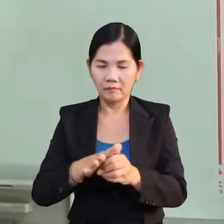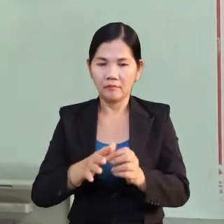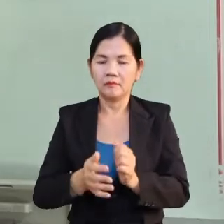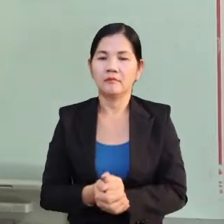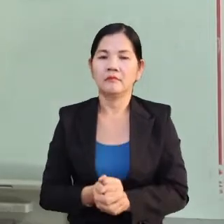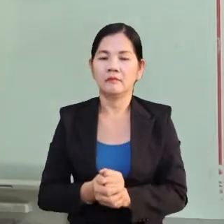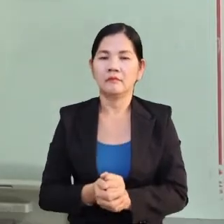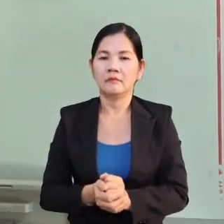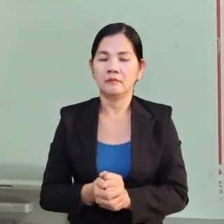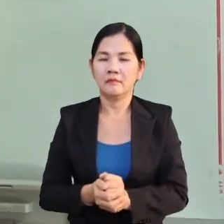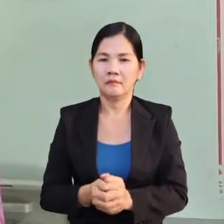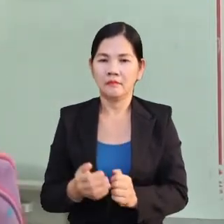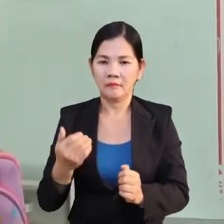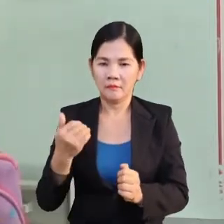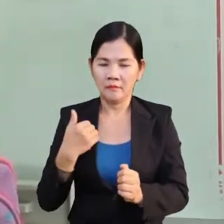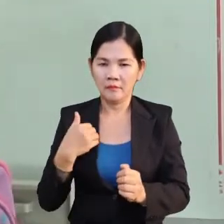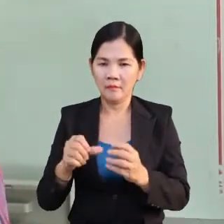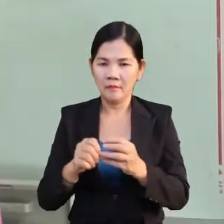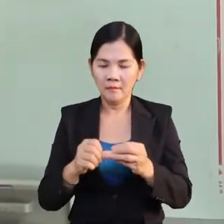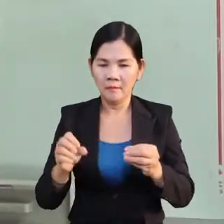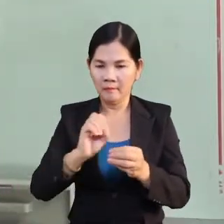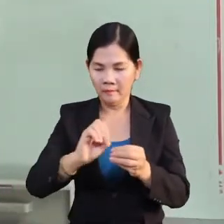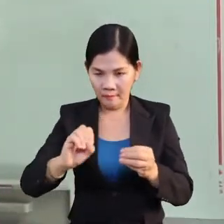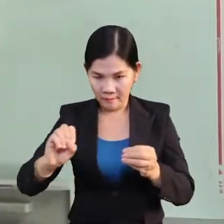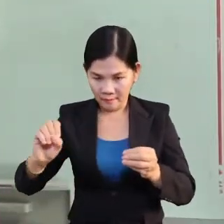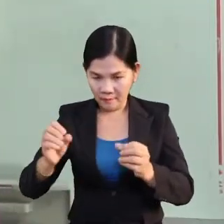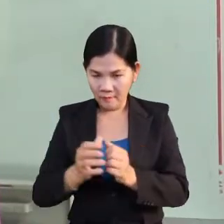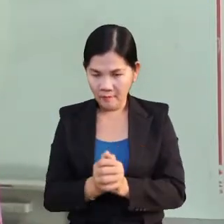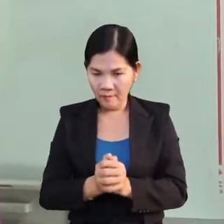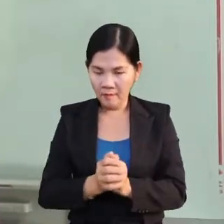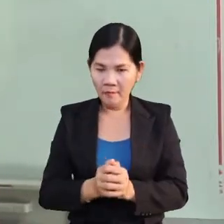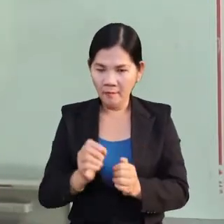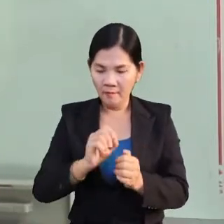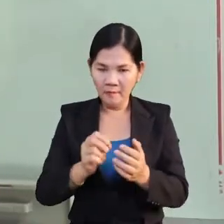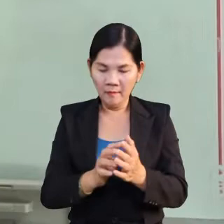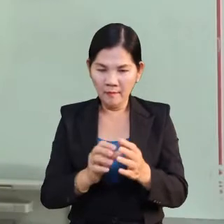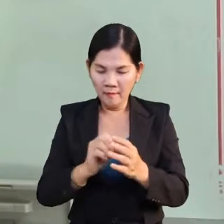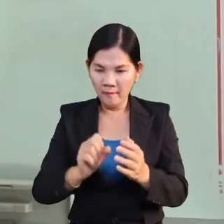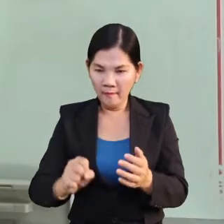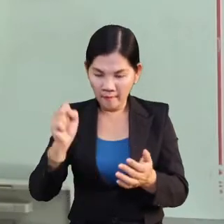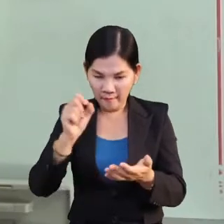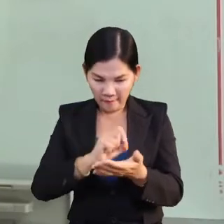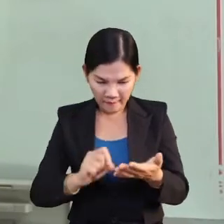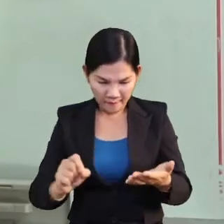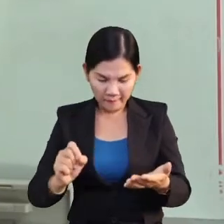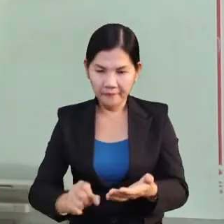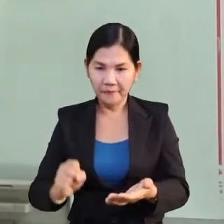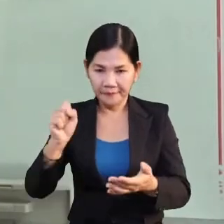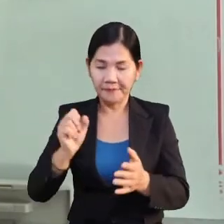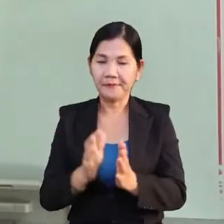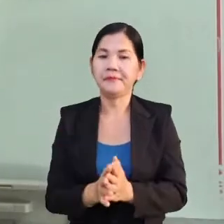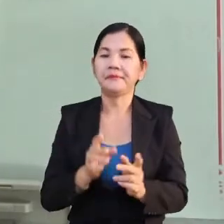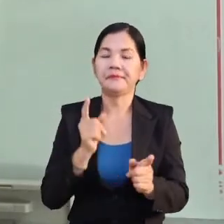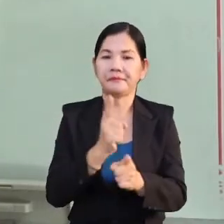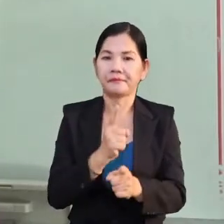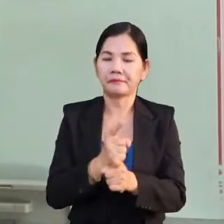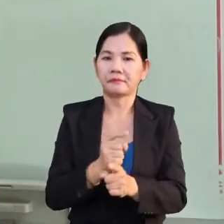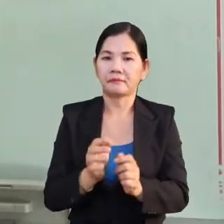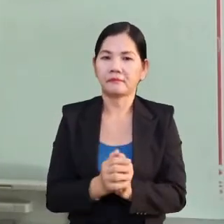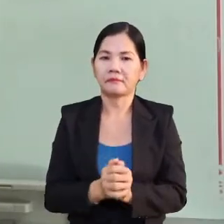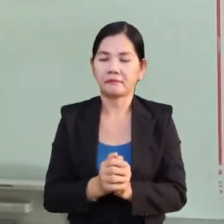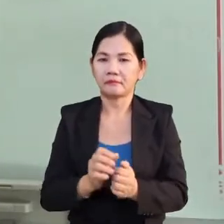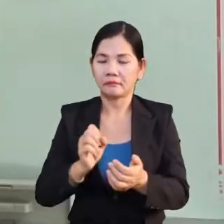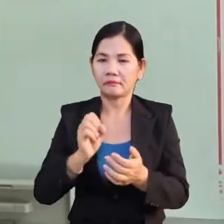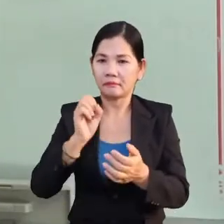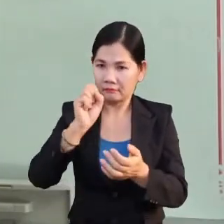នចាយើងត្រូវមាន fold ចាដើម្បីសរសេរនៅលើក្តារឈ្នួលអញ្ចឹងបើយើងមាន fold ហើយយើងត្រូវមានបង់លុ